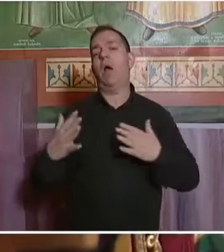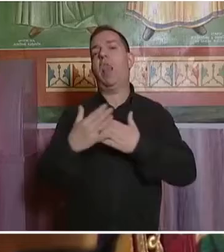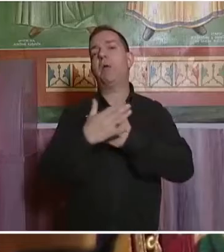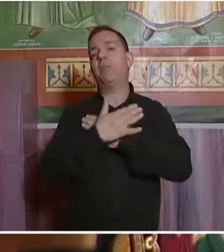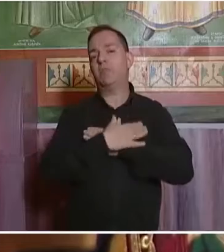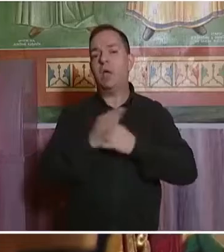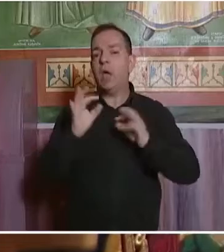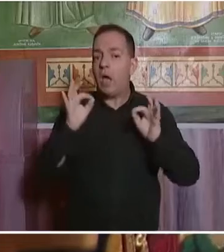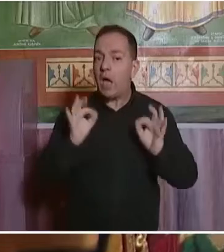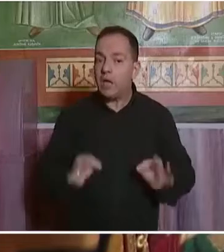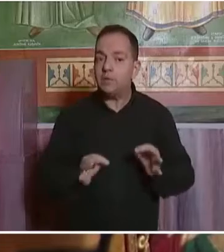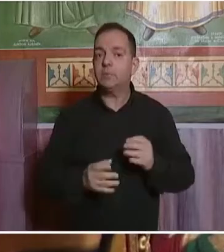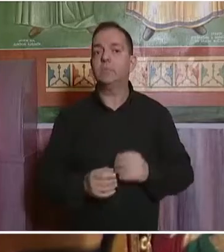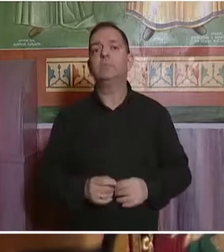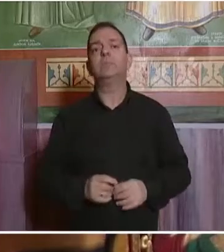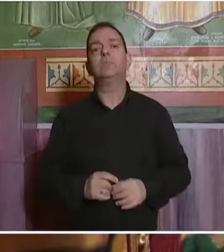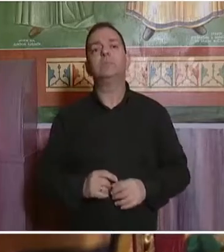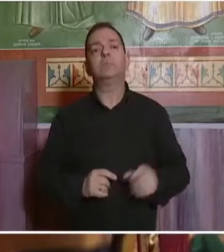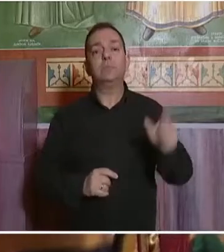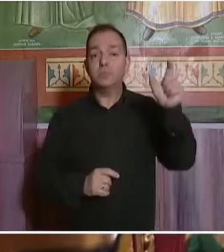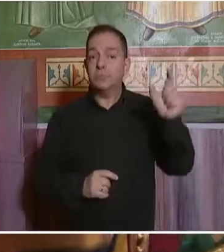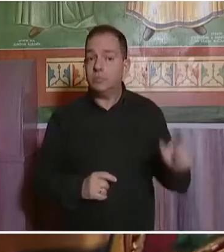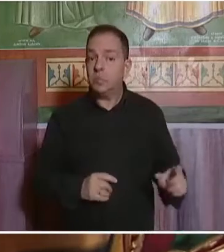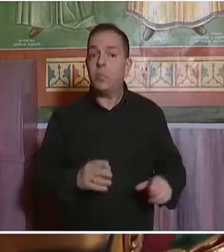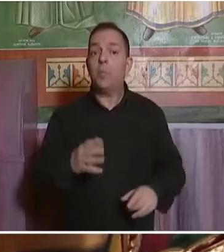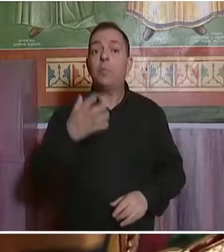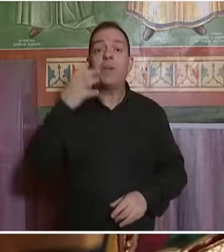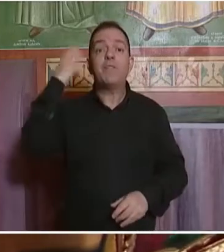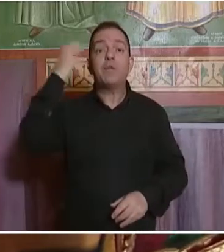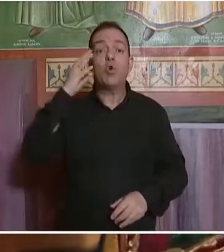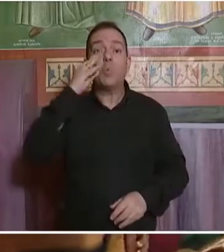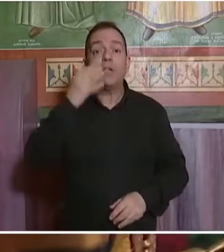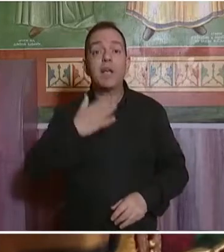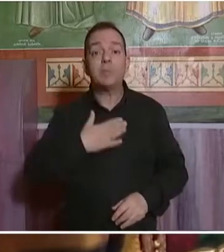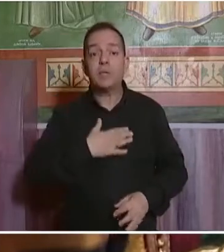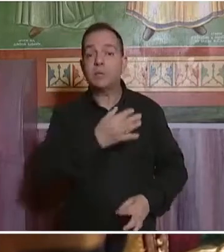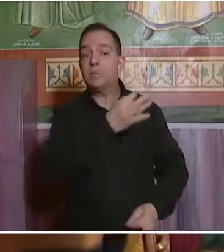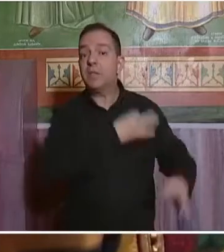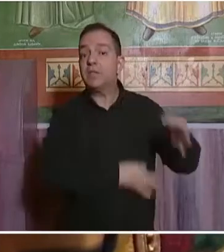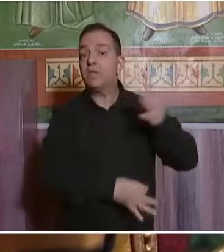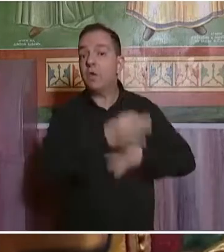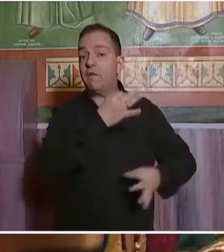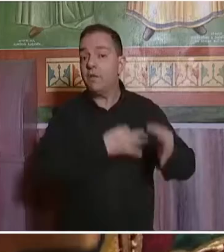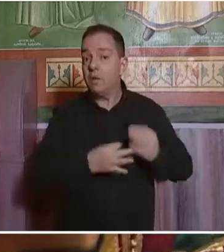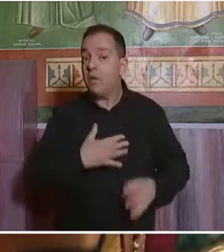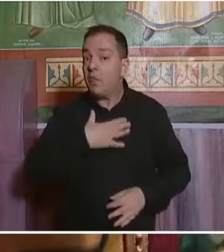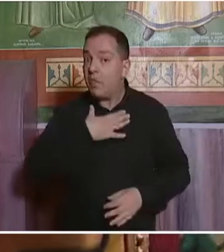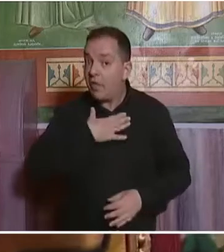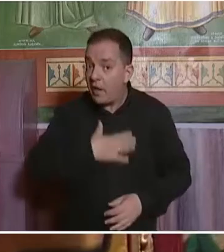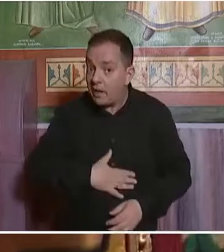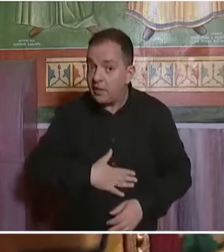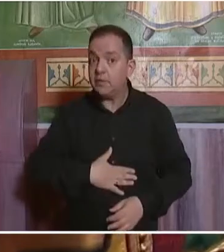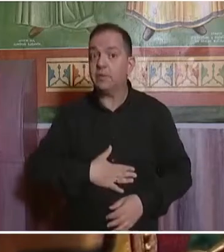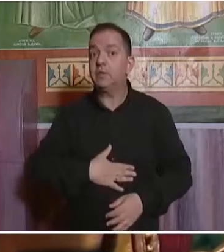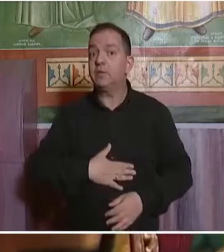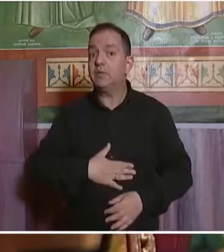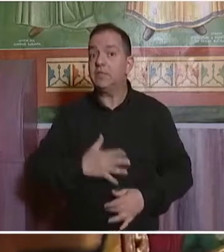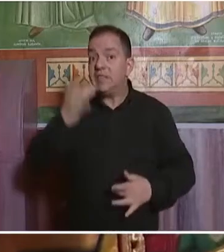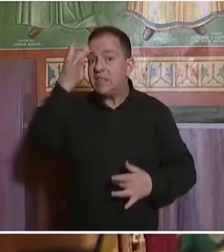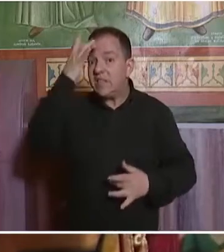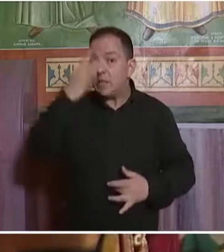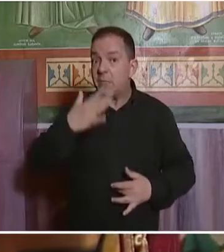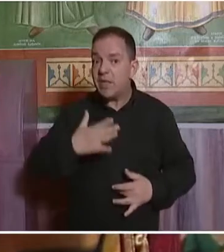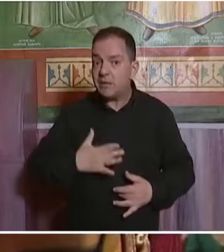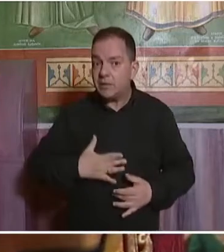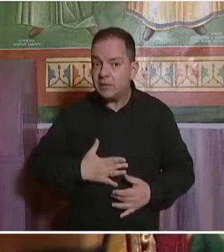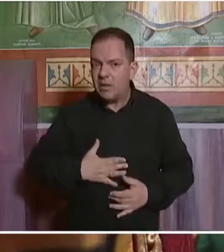δίνει ένας εκ των πνευματικών μας πατέρων. Εάν θέλουμε να θεραπεύσουμε τη